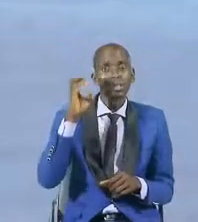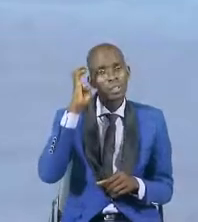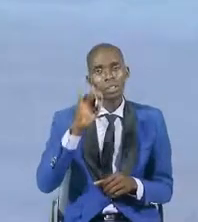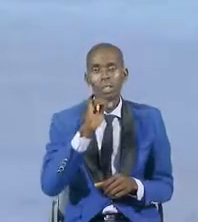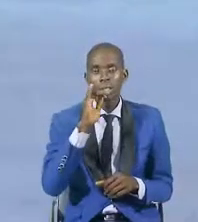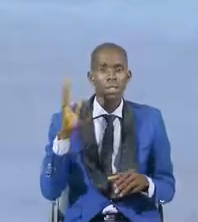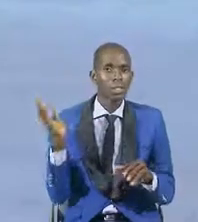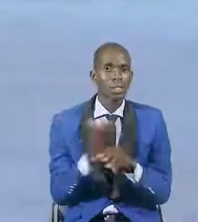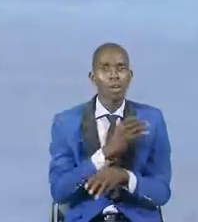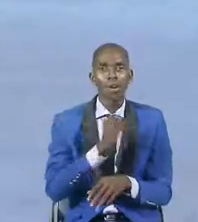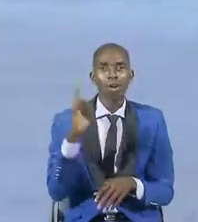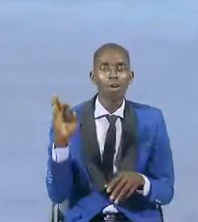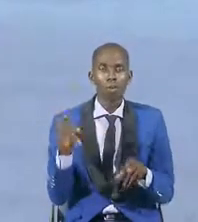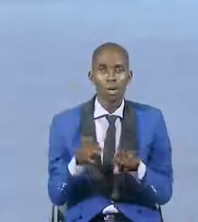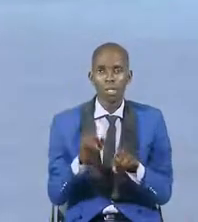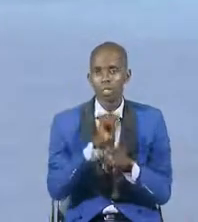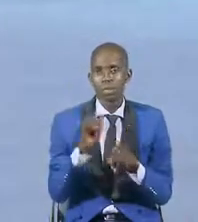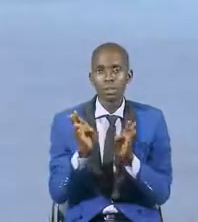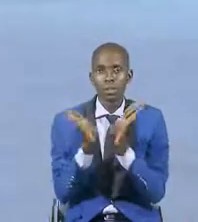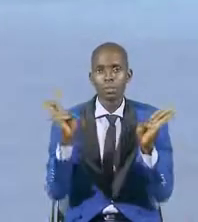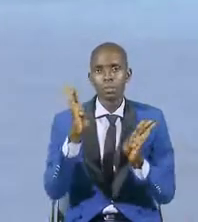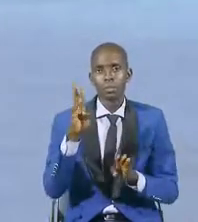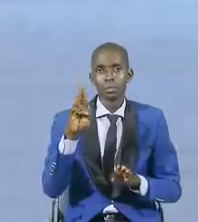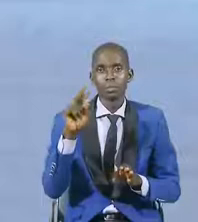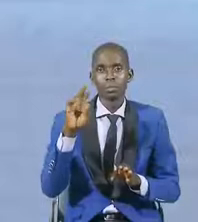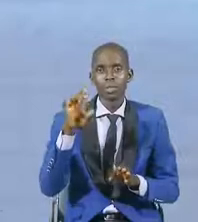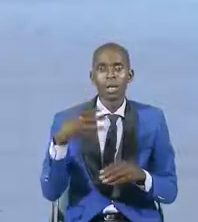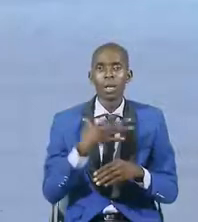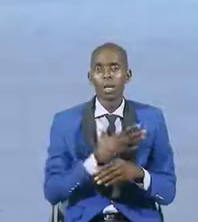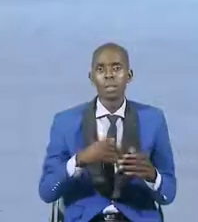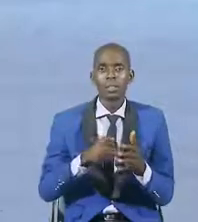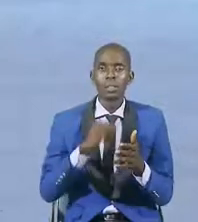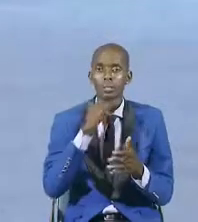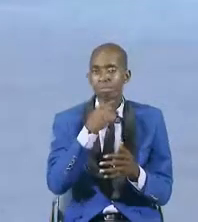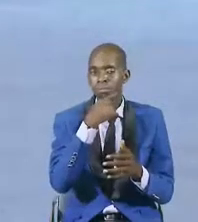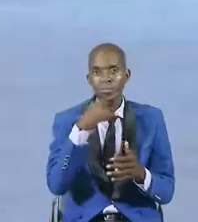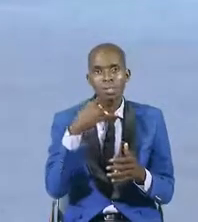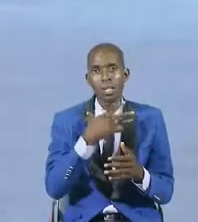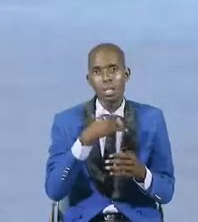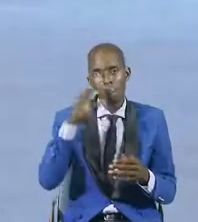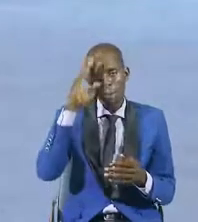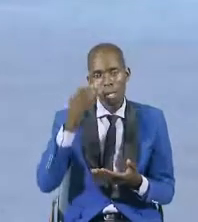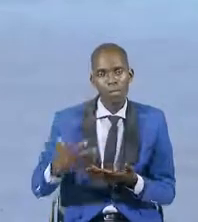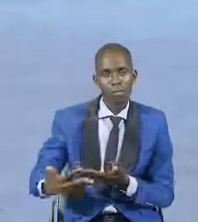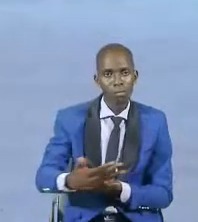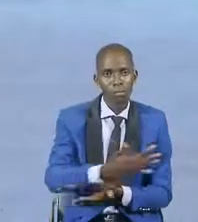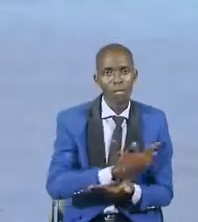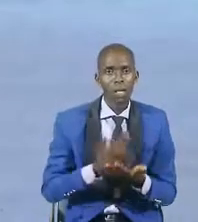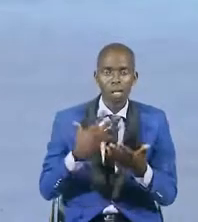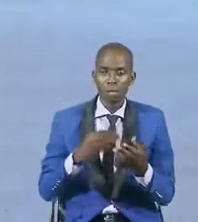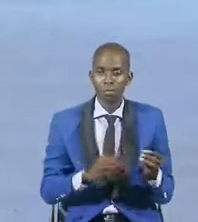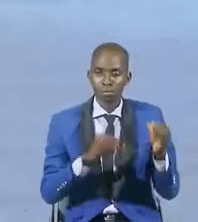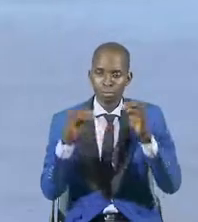jeté dehors comme le sarment et il sèche. Puis on ramasse les